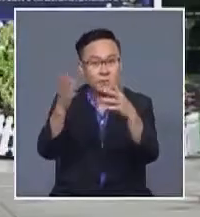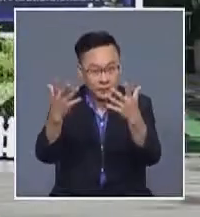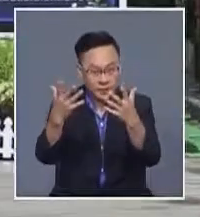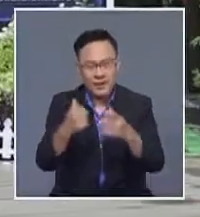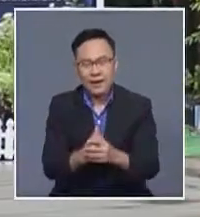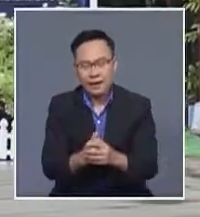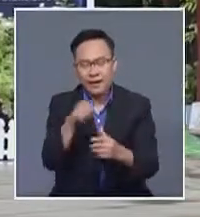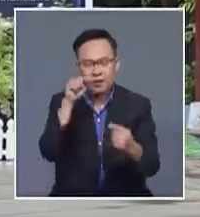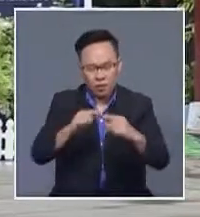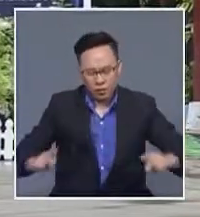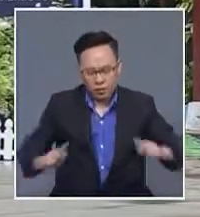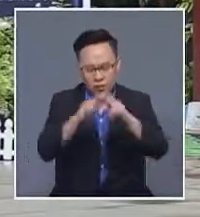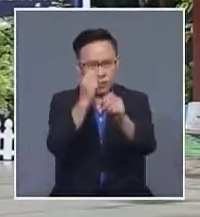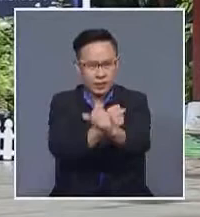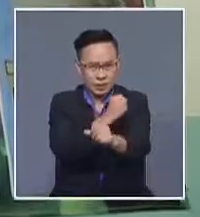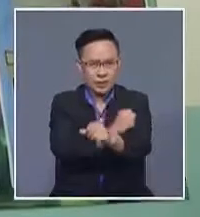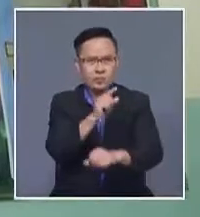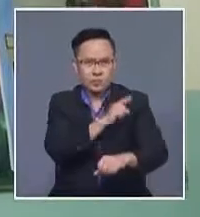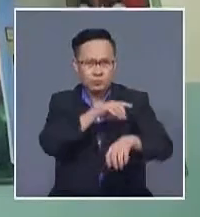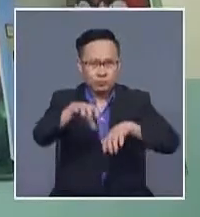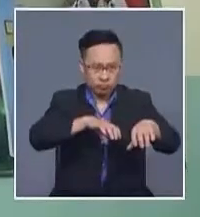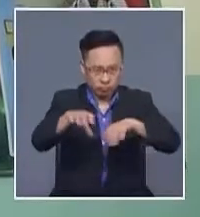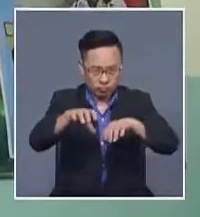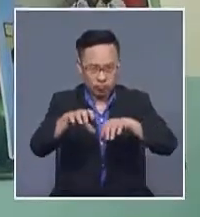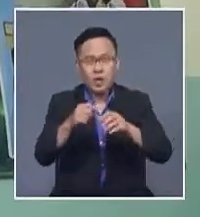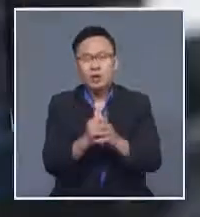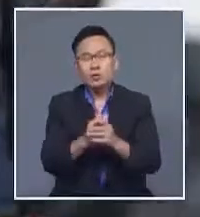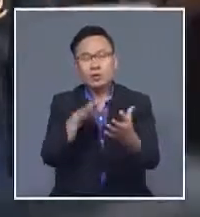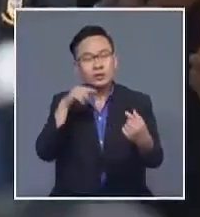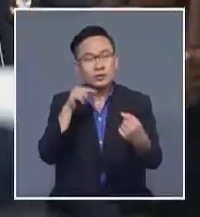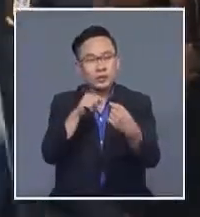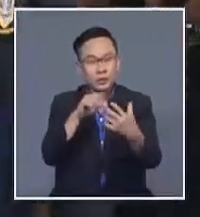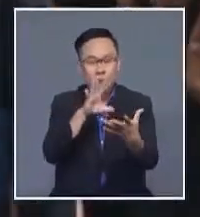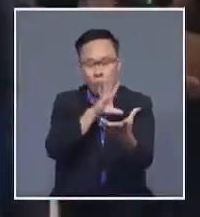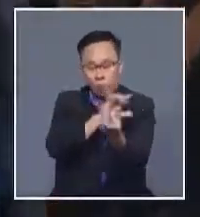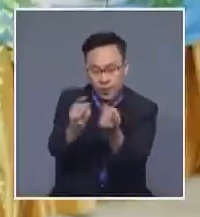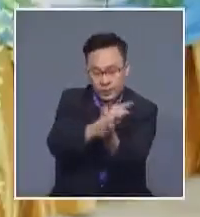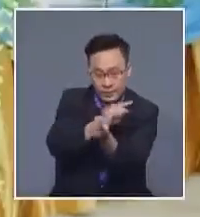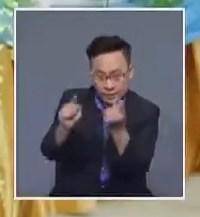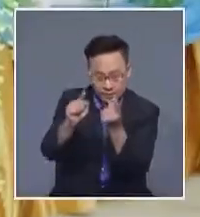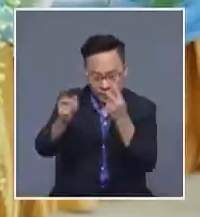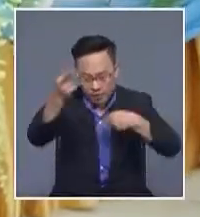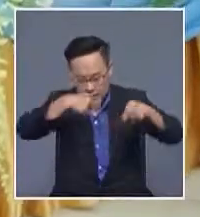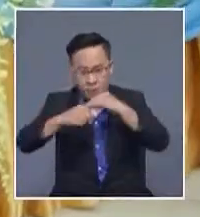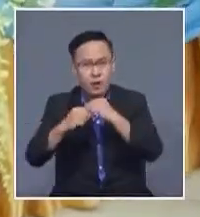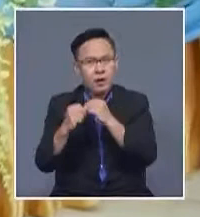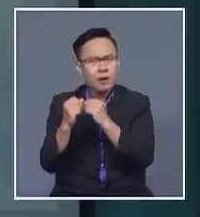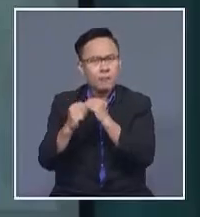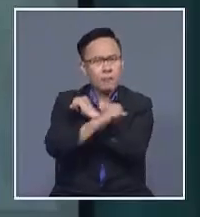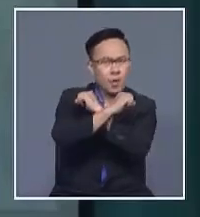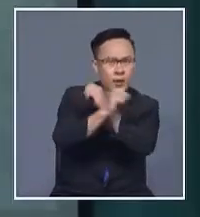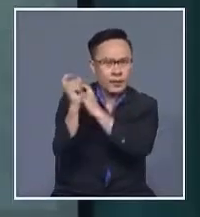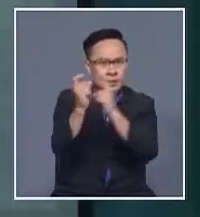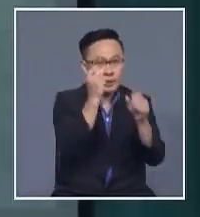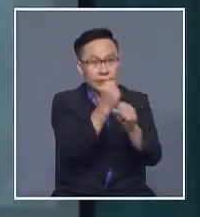ำเนินงานของกระทรวงแรงงานในการสร้างจิตสำนึกและวัฒนธรรมด้านความปลอดภัยให้แก่ผู้เกี่ยวข้องทุกภา